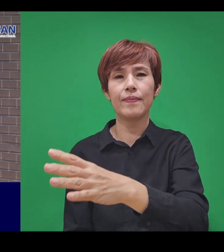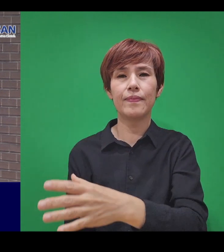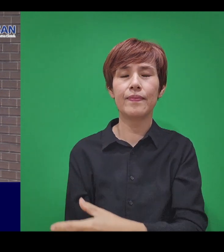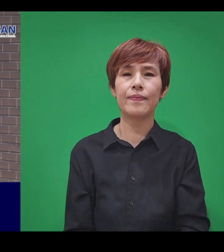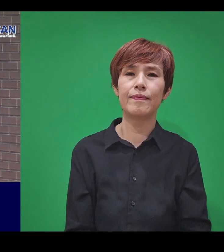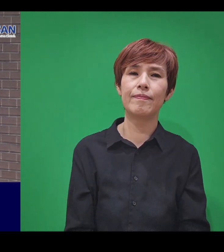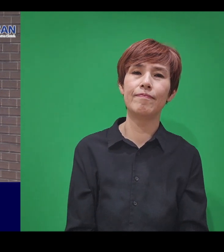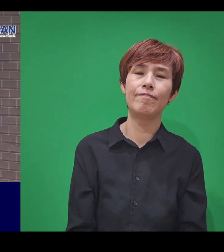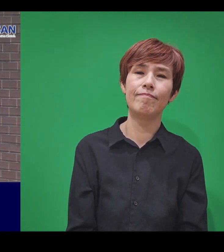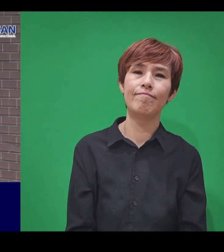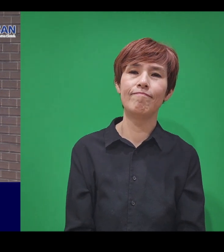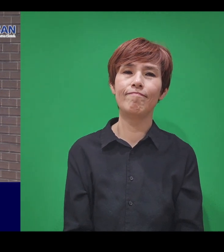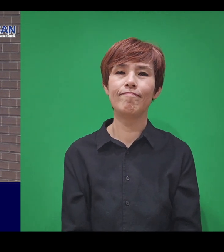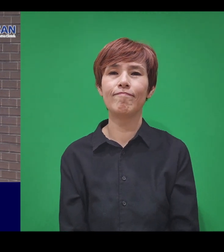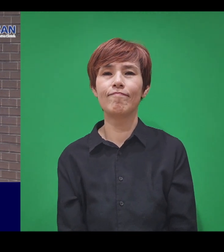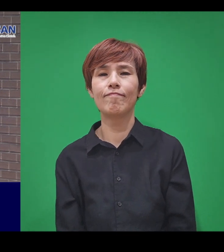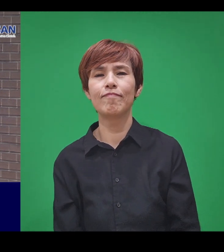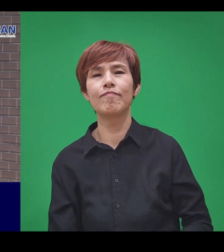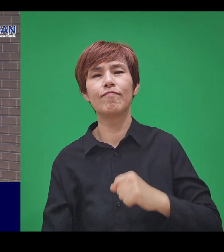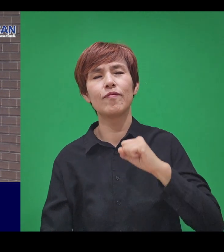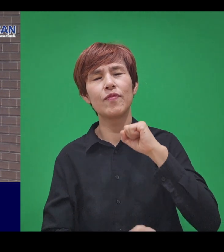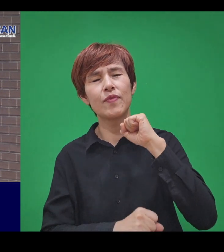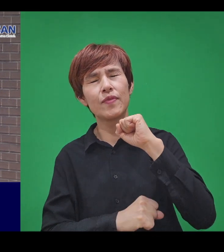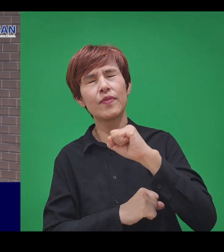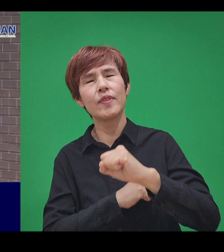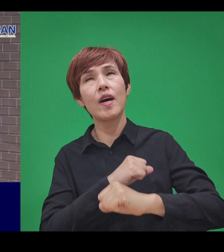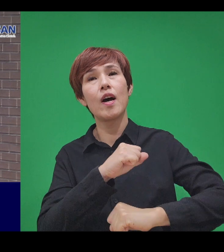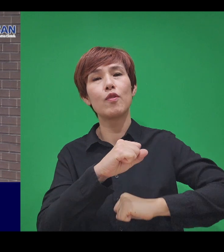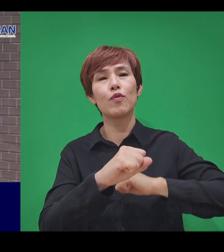비추사 자유케 하시네,